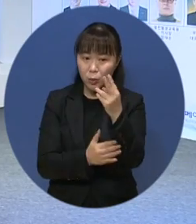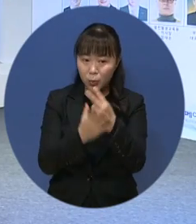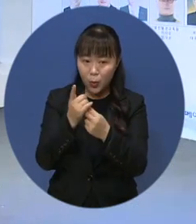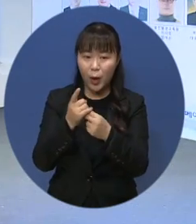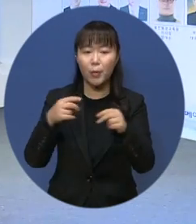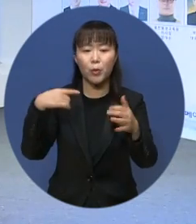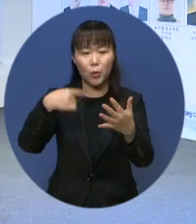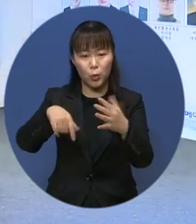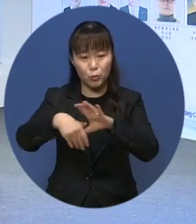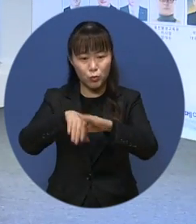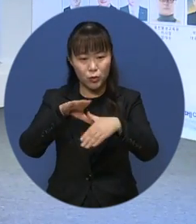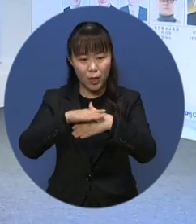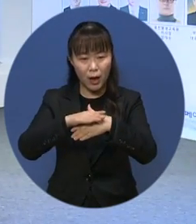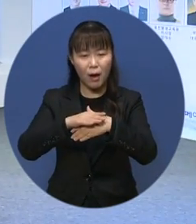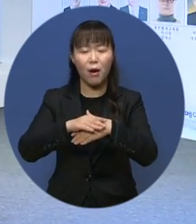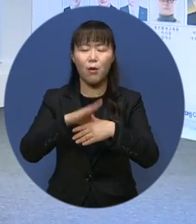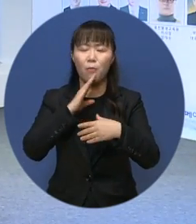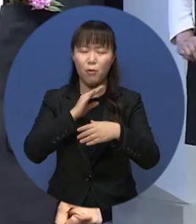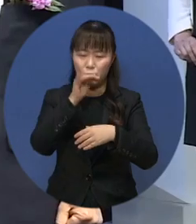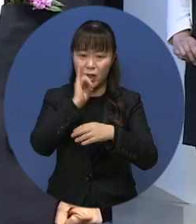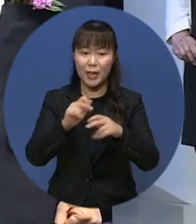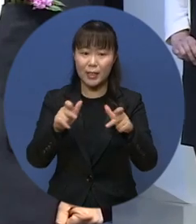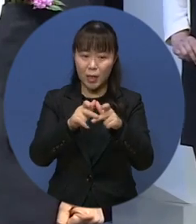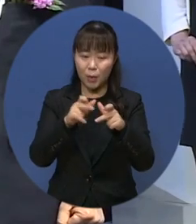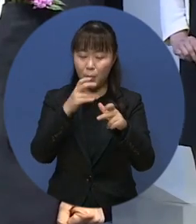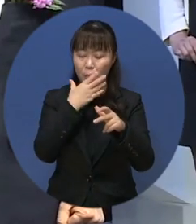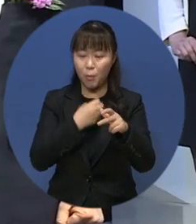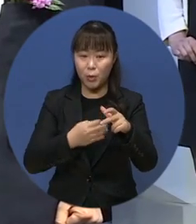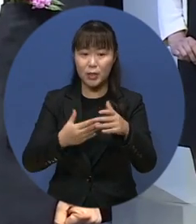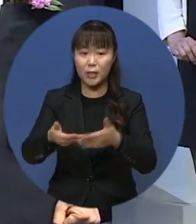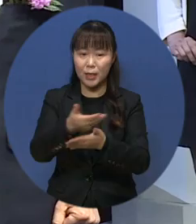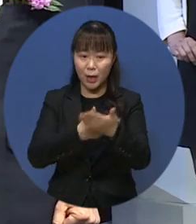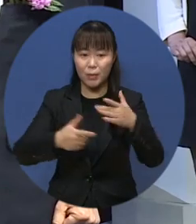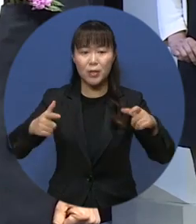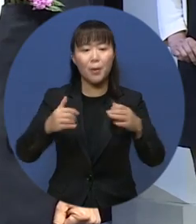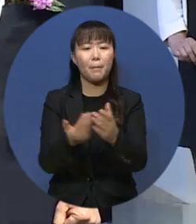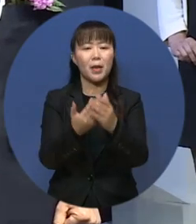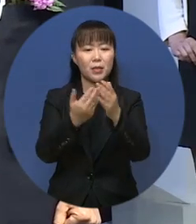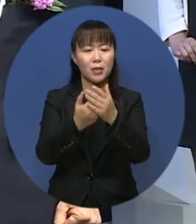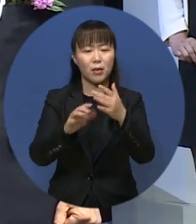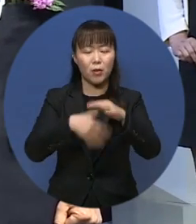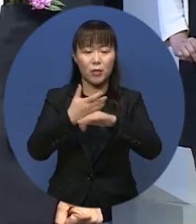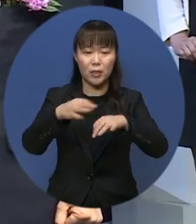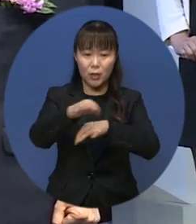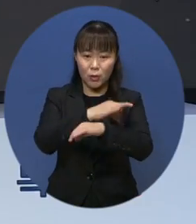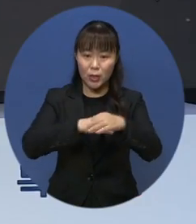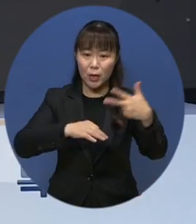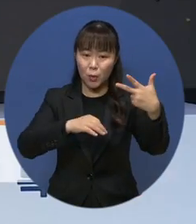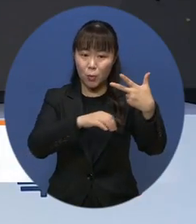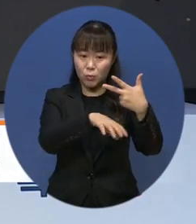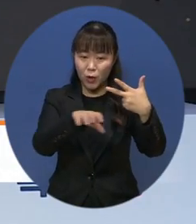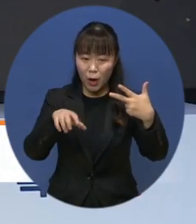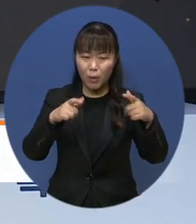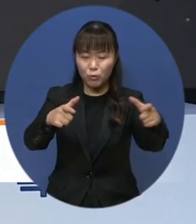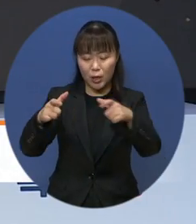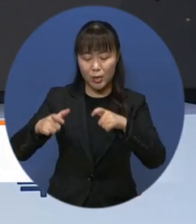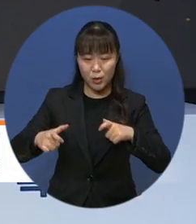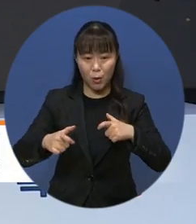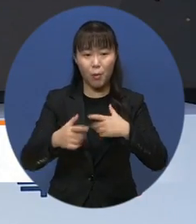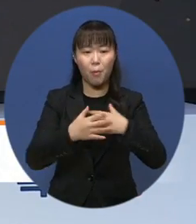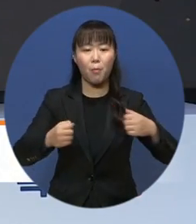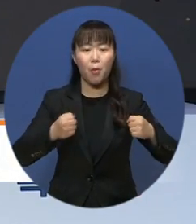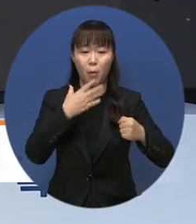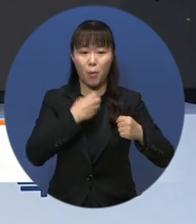교육문화, 장안장애인, 복지나눔, 지역발전, 혁신경제 7개 분야에서 보건복지부